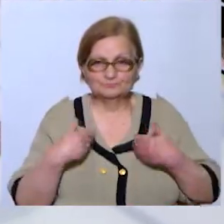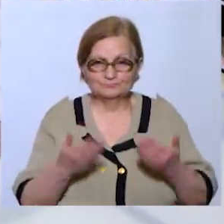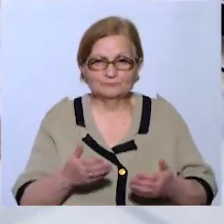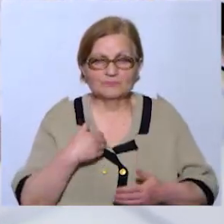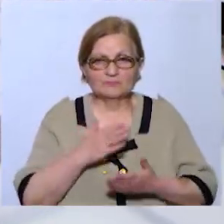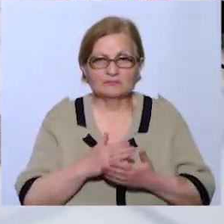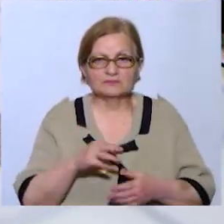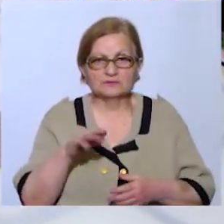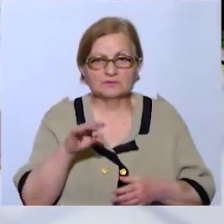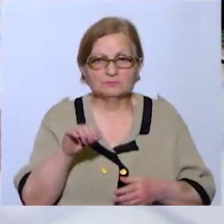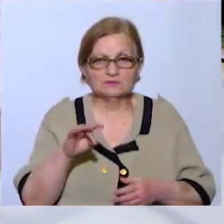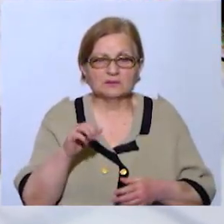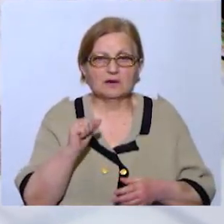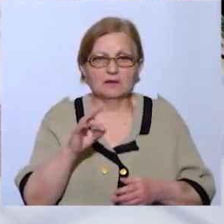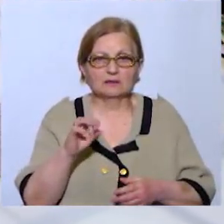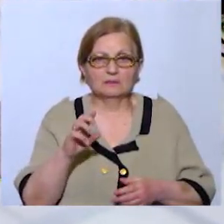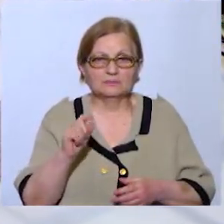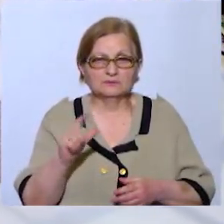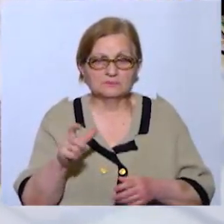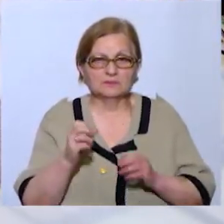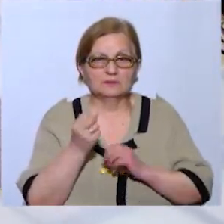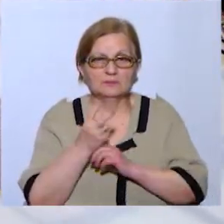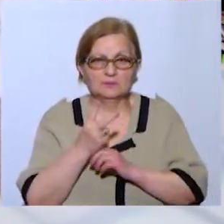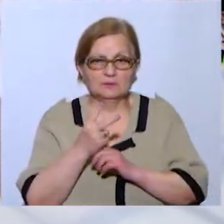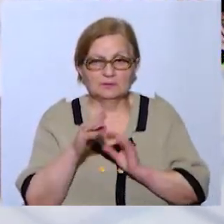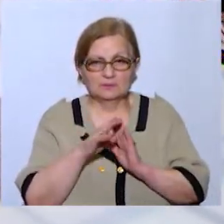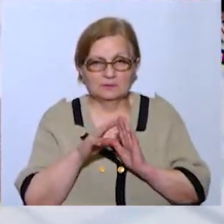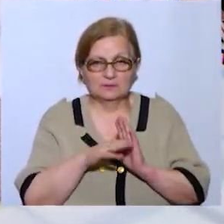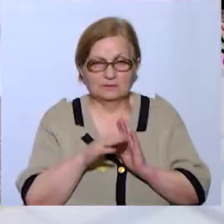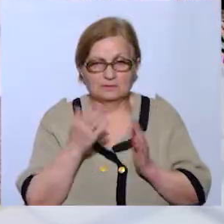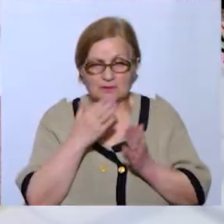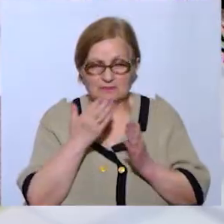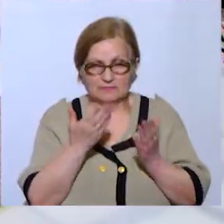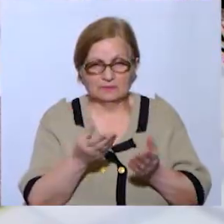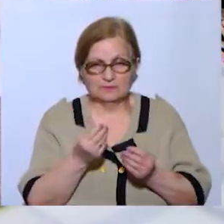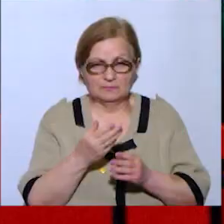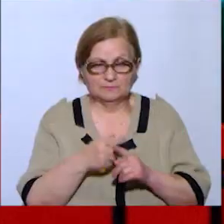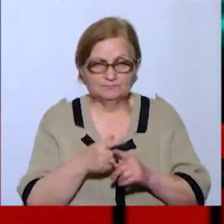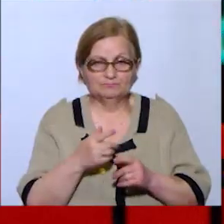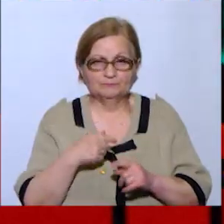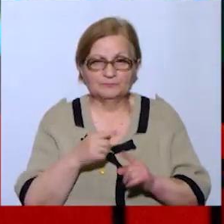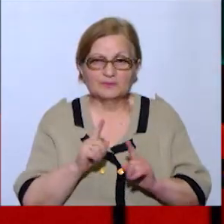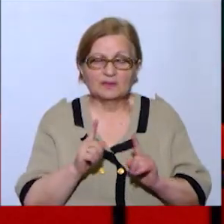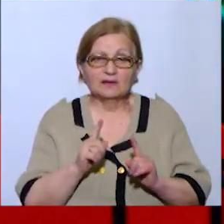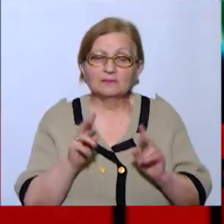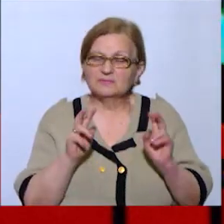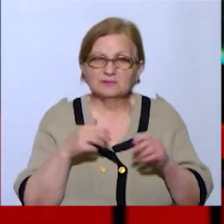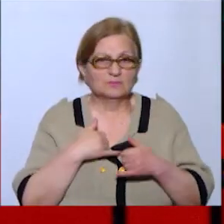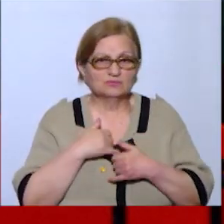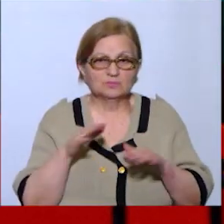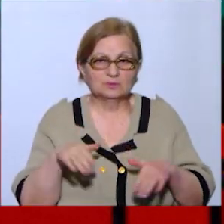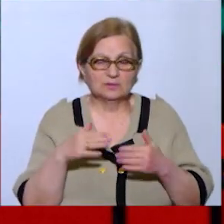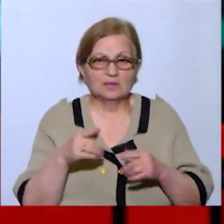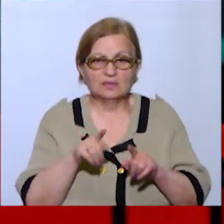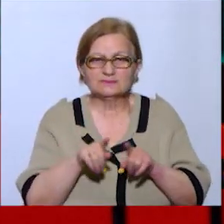მოგესალმებით, მე გახლავართ ვარ დიმიტრი არაბიძე, მე12 კლასელებს წარმოგიდგენთ მათემატიკის გაკვეთილს. დღეს ჩვენ რამე კონკრეტული თემა არა გვაქვს, ეს